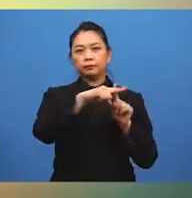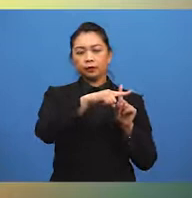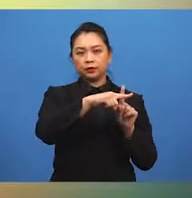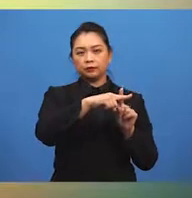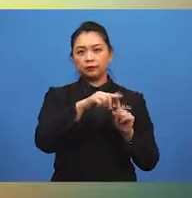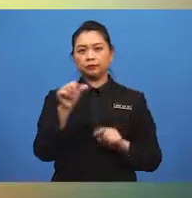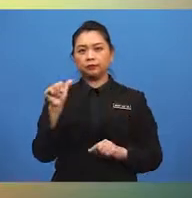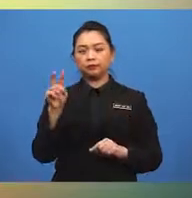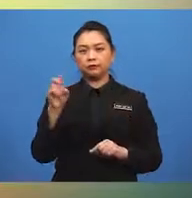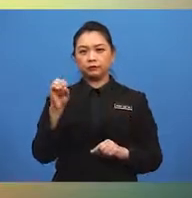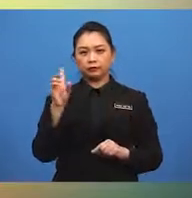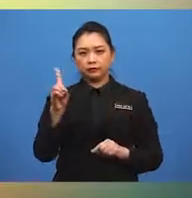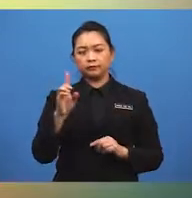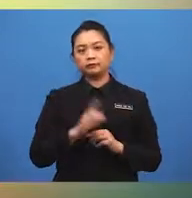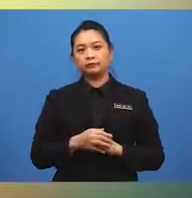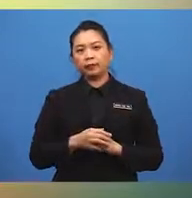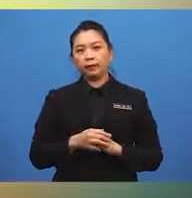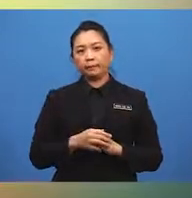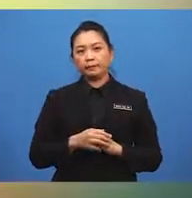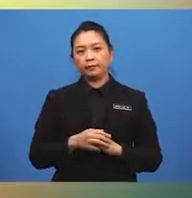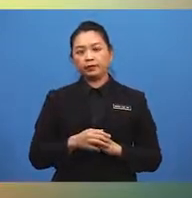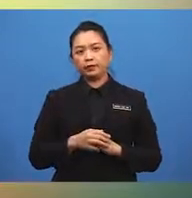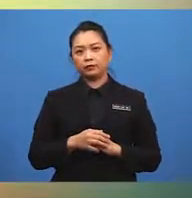terminal positif, iaitu anod.